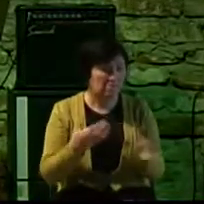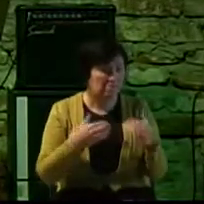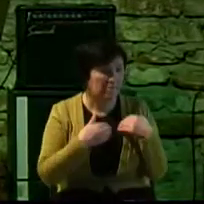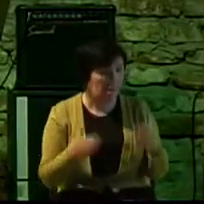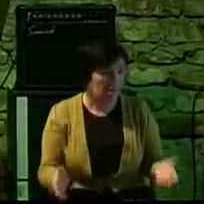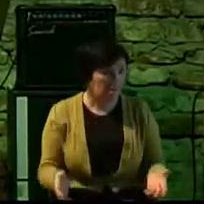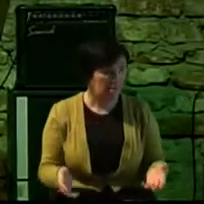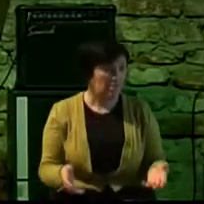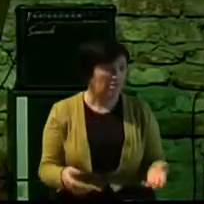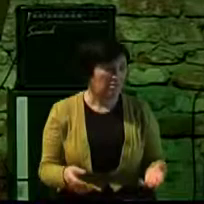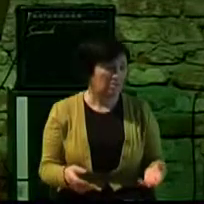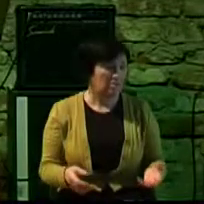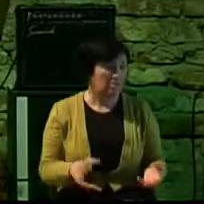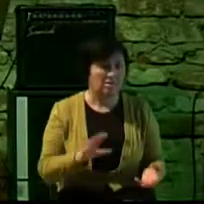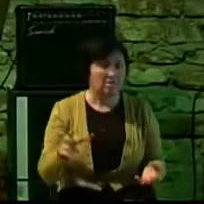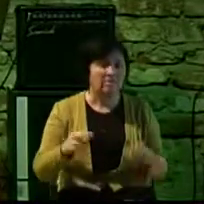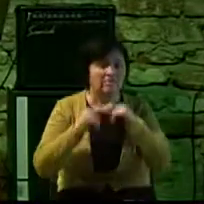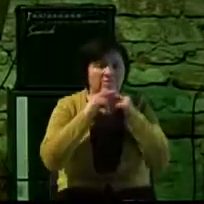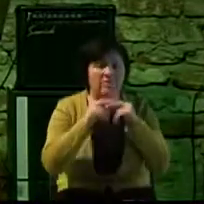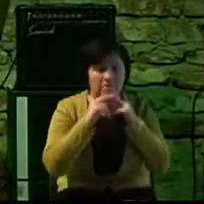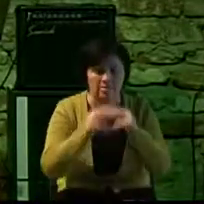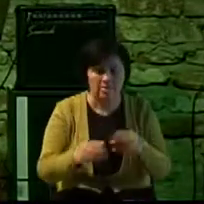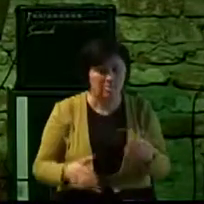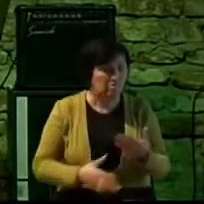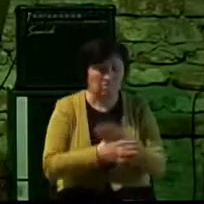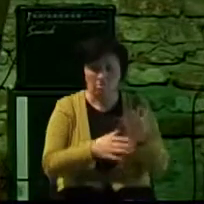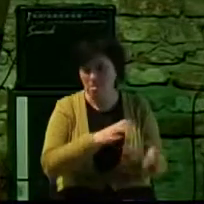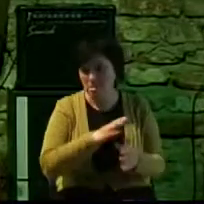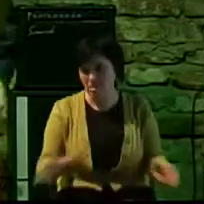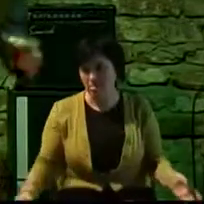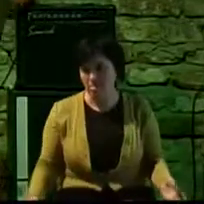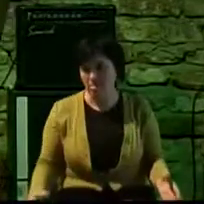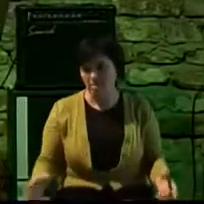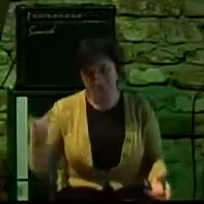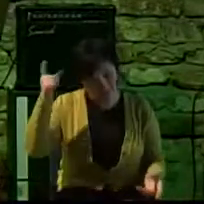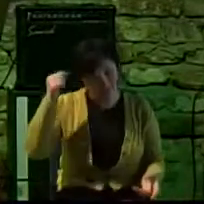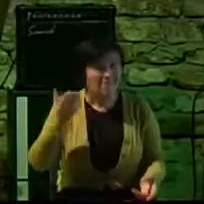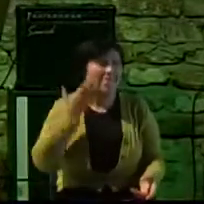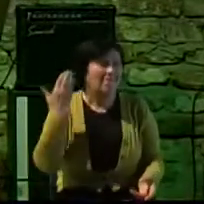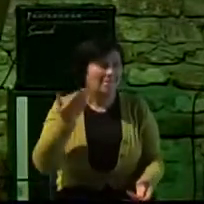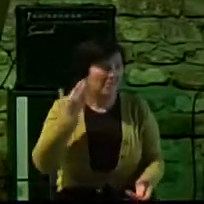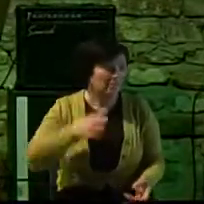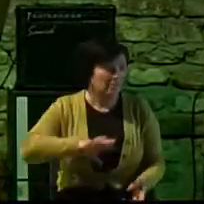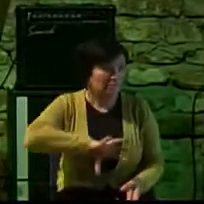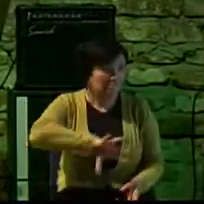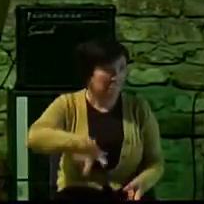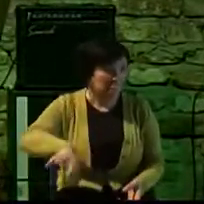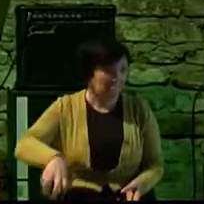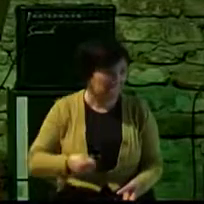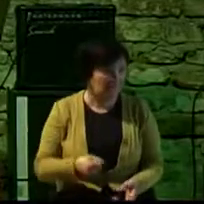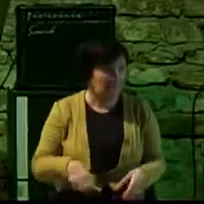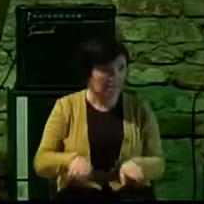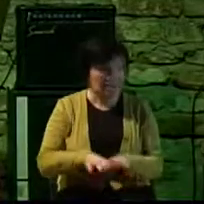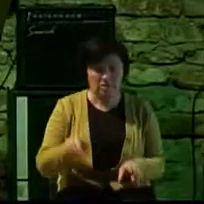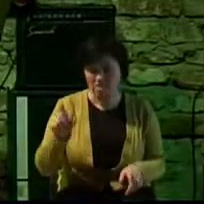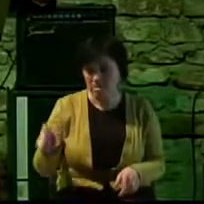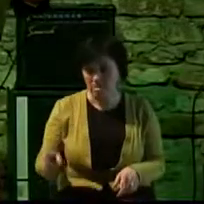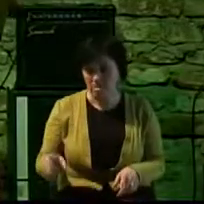покаянию, не оказывал ему внимания и помощь в его ситуации, то дьявол с легкостью смог победить этого человека